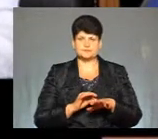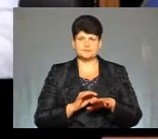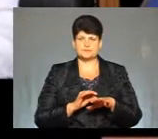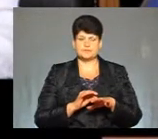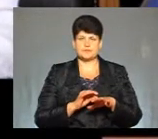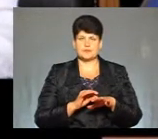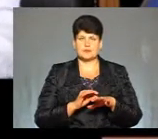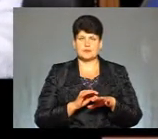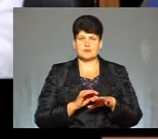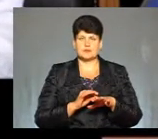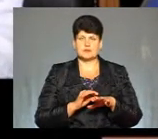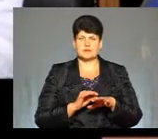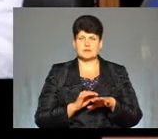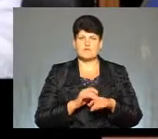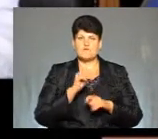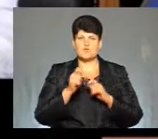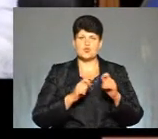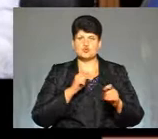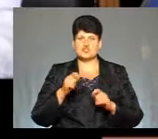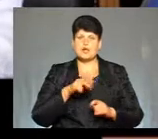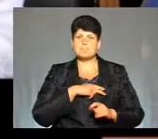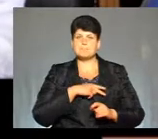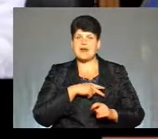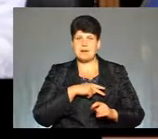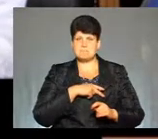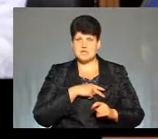церемонії посвячення прапора, вручення премій